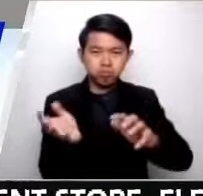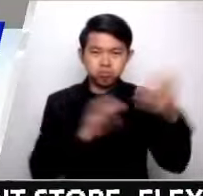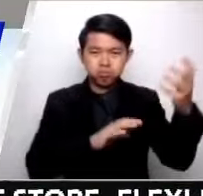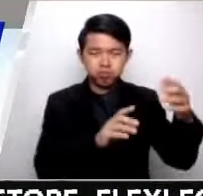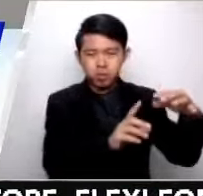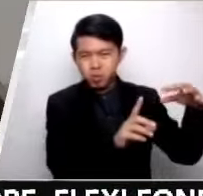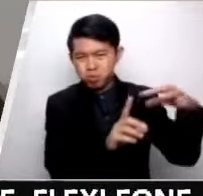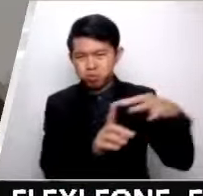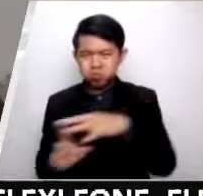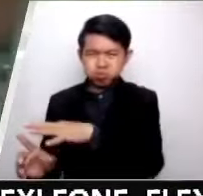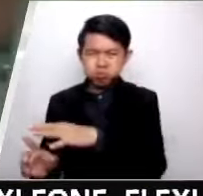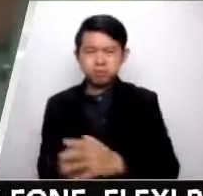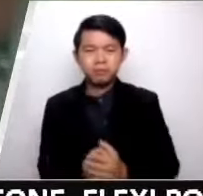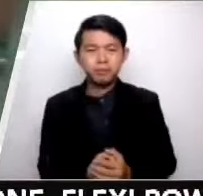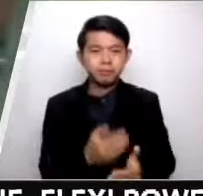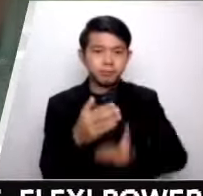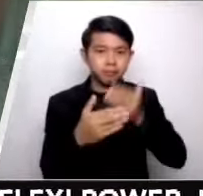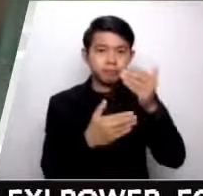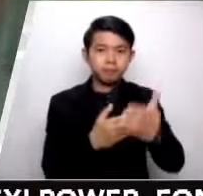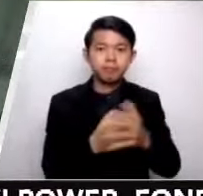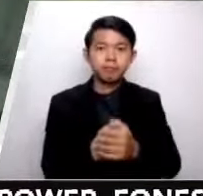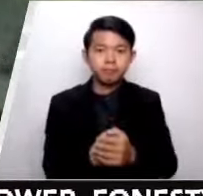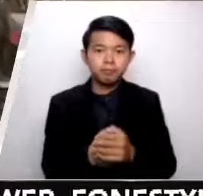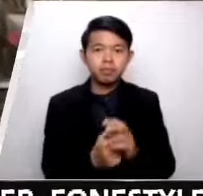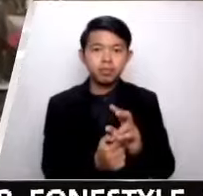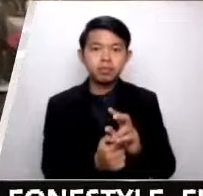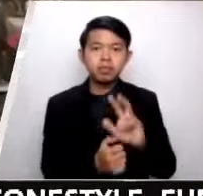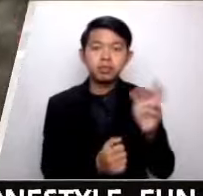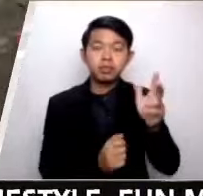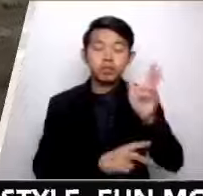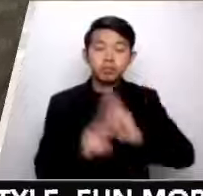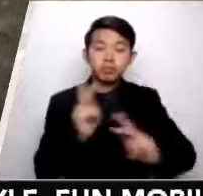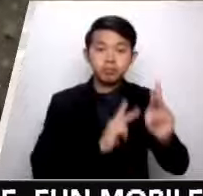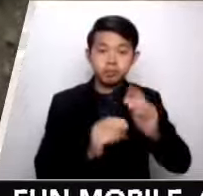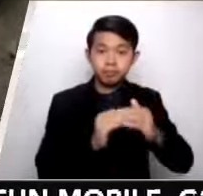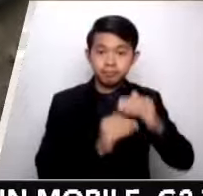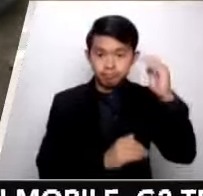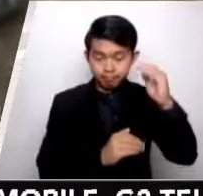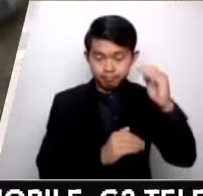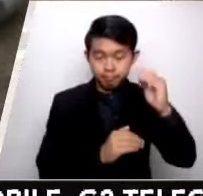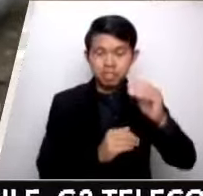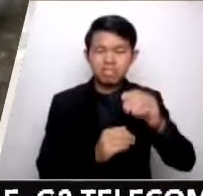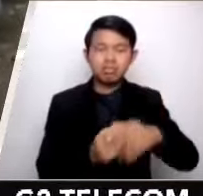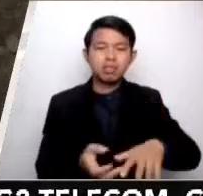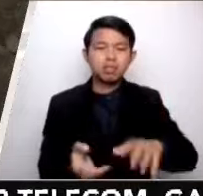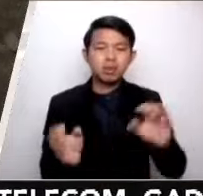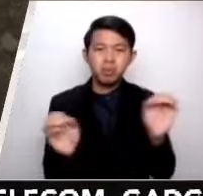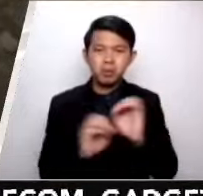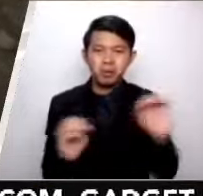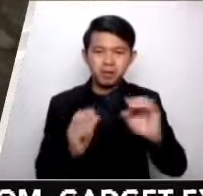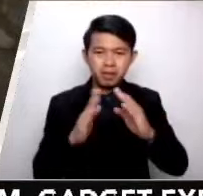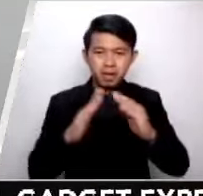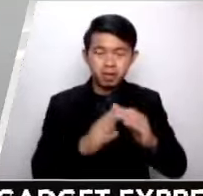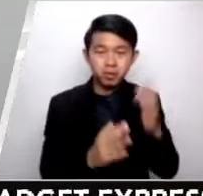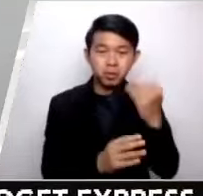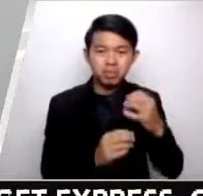30 residente ang nawala ng tirahan sa barangay Manggalang, Bantilan. Problema raw lagi sa barangay ang banta ng